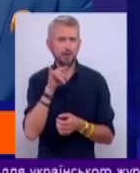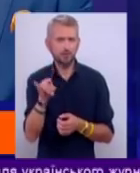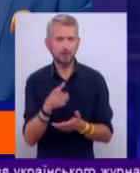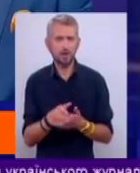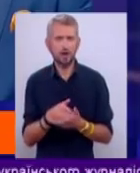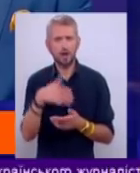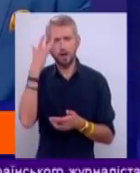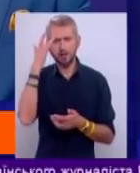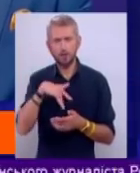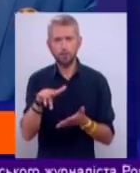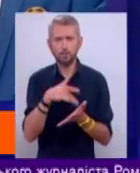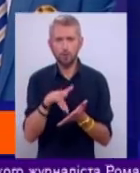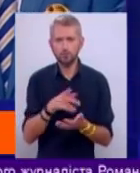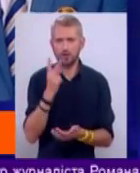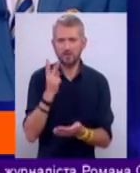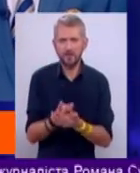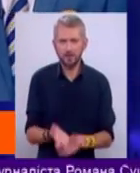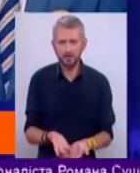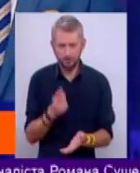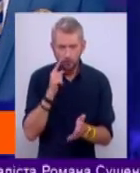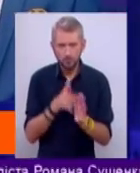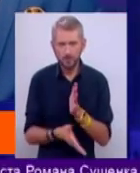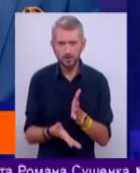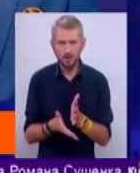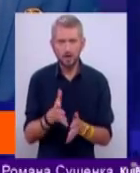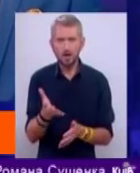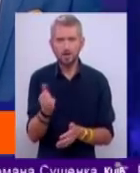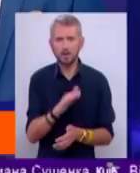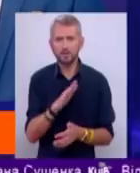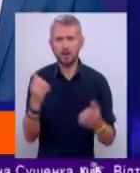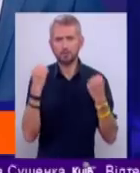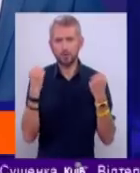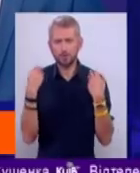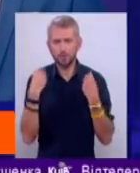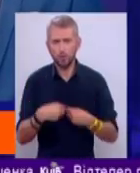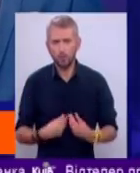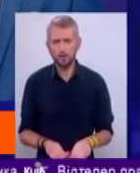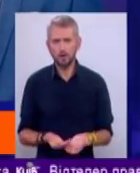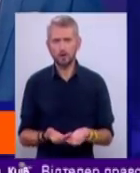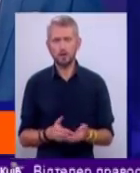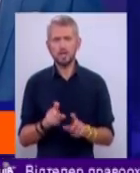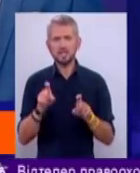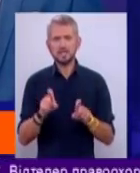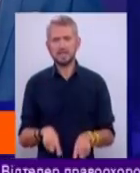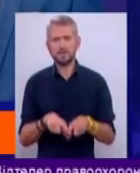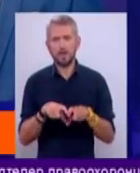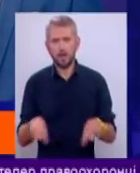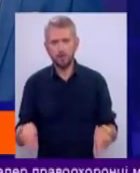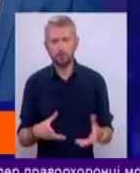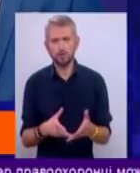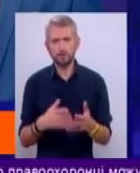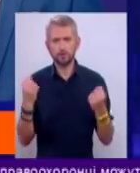забув зошит та двійка, розумієте? Не взяв спортивний одяг, сидів на лавочці